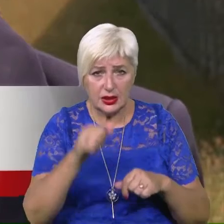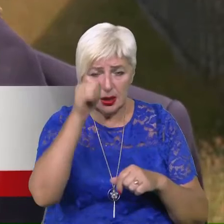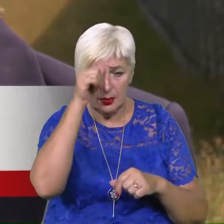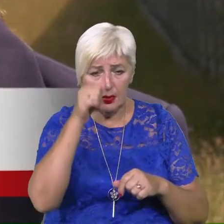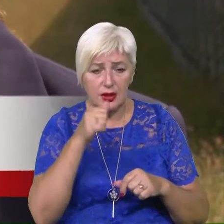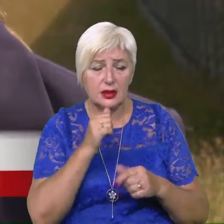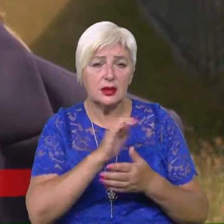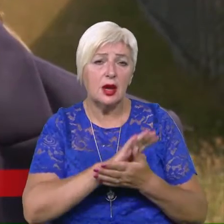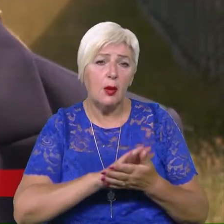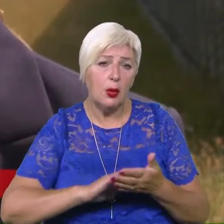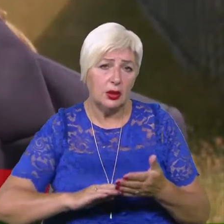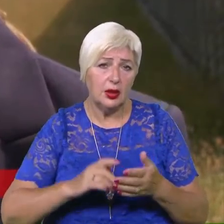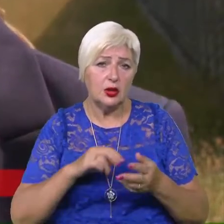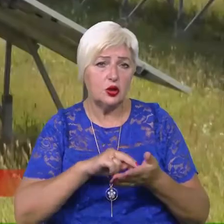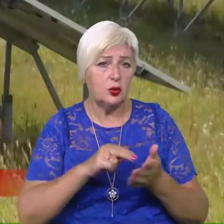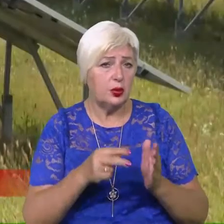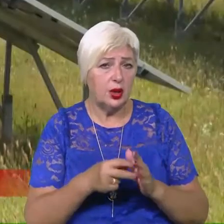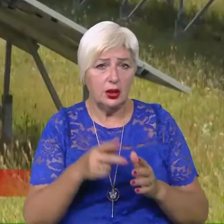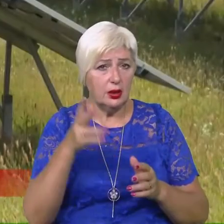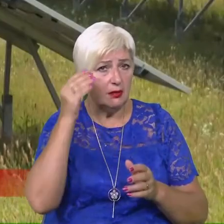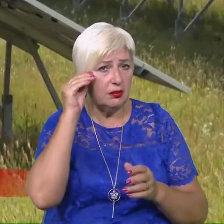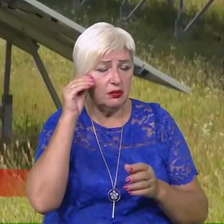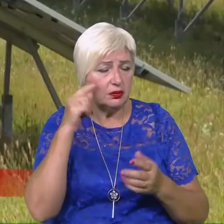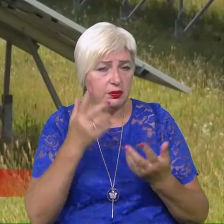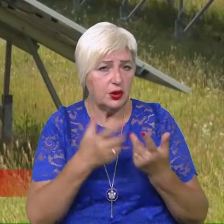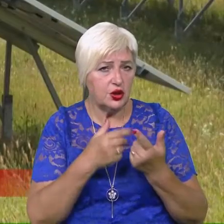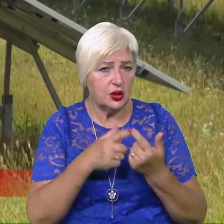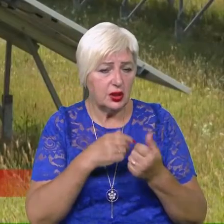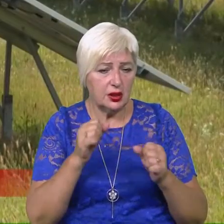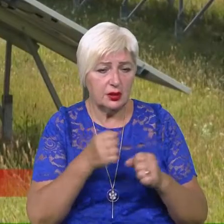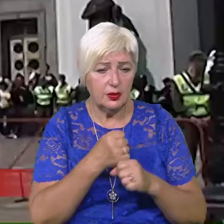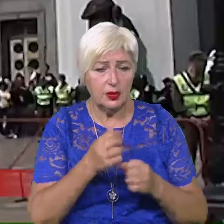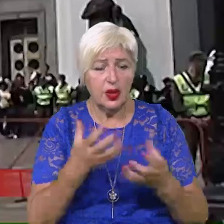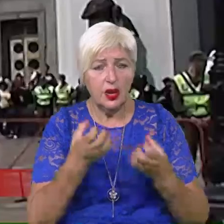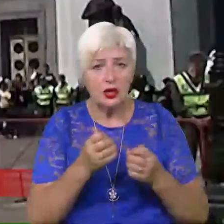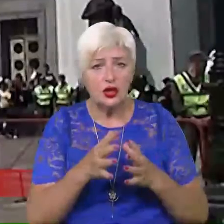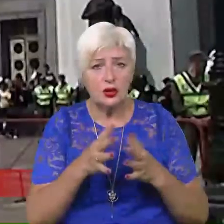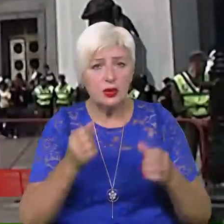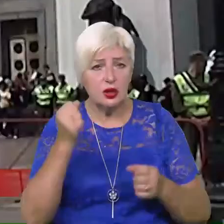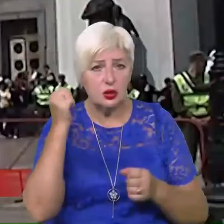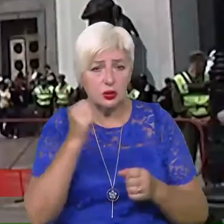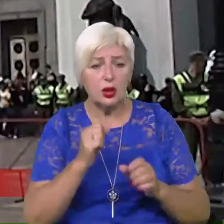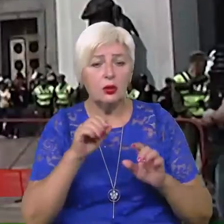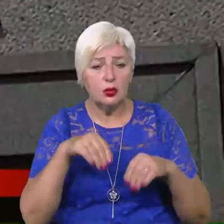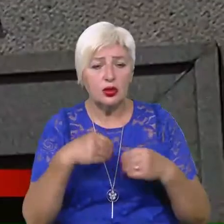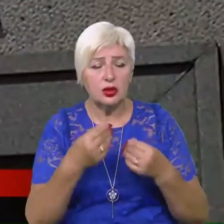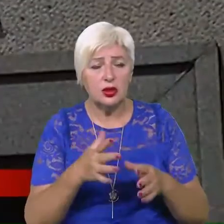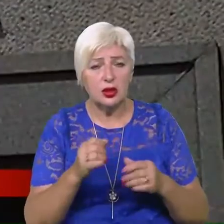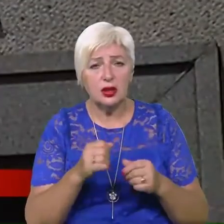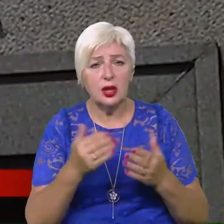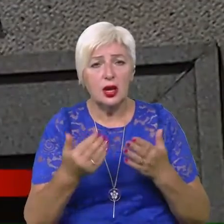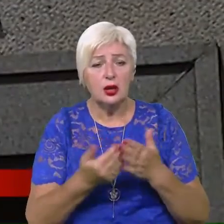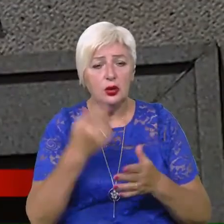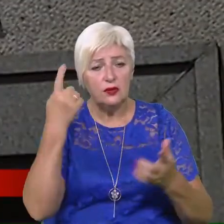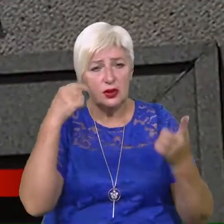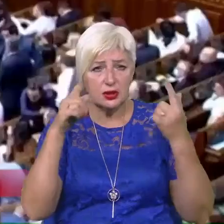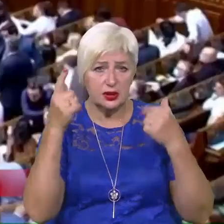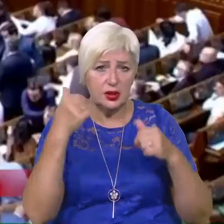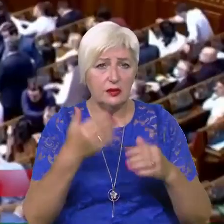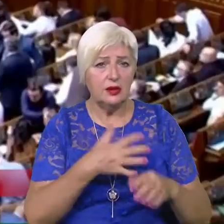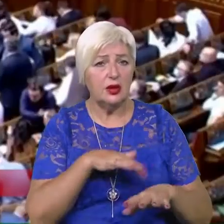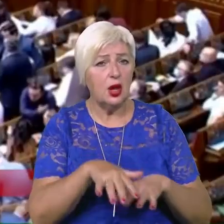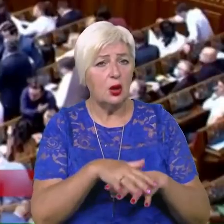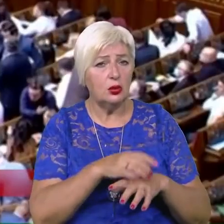а подальші плани важко врахувати. Ще більше удару зеленим проєктам можуть завдати нові ініціативи народних депутатів. Ті